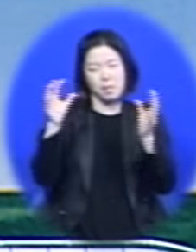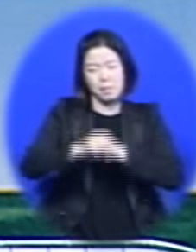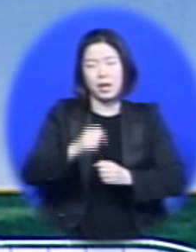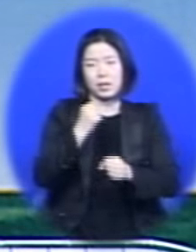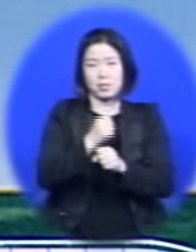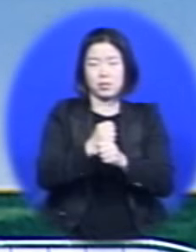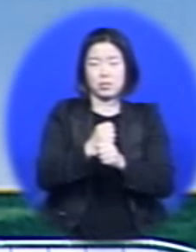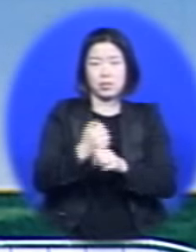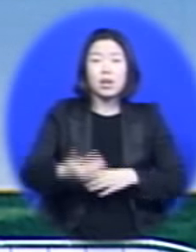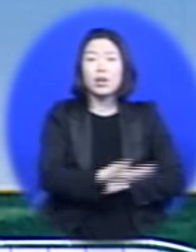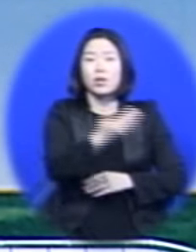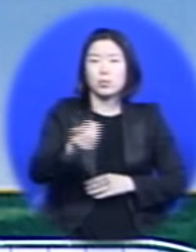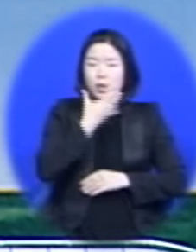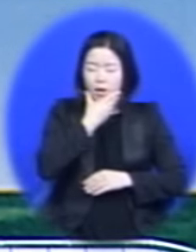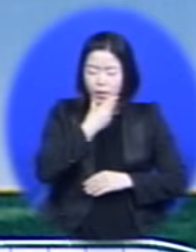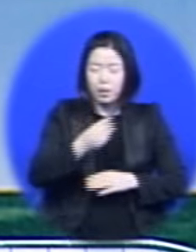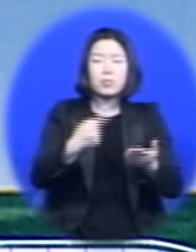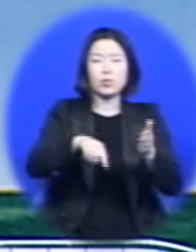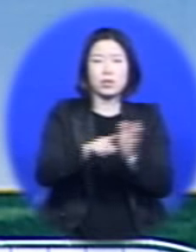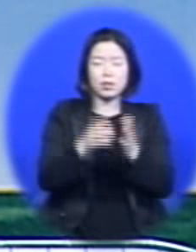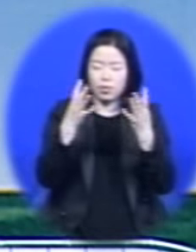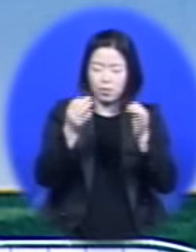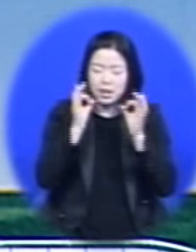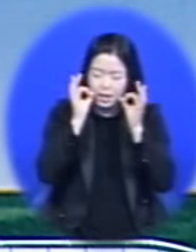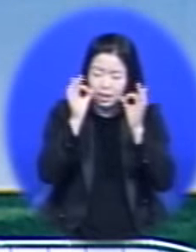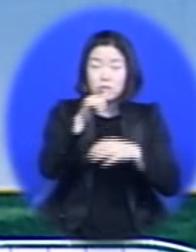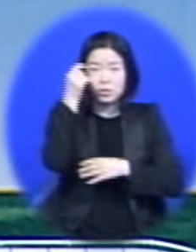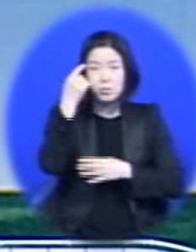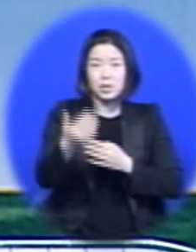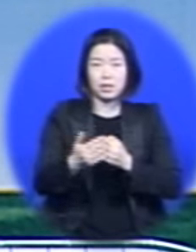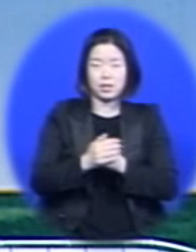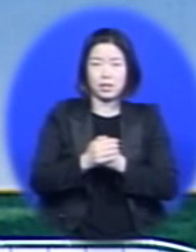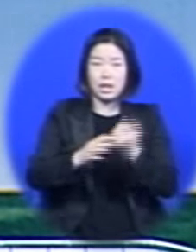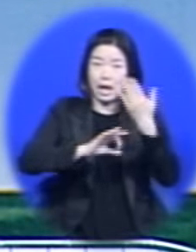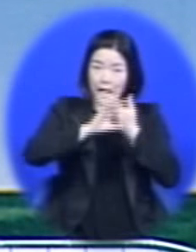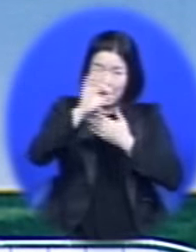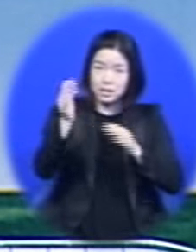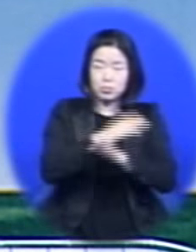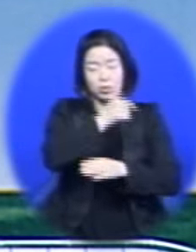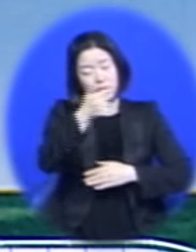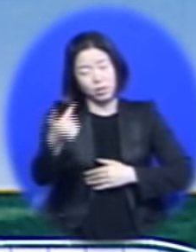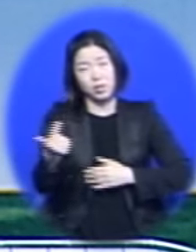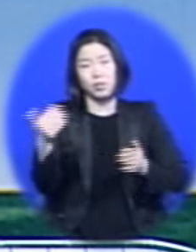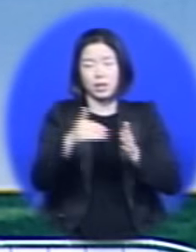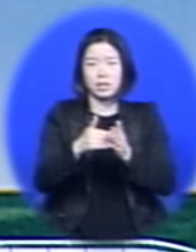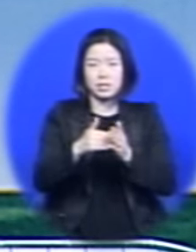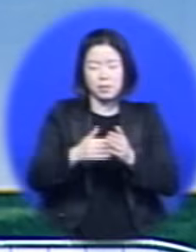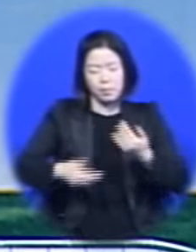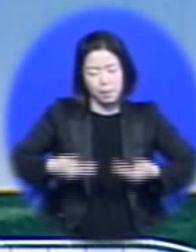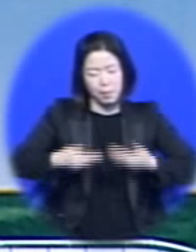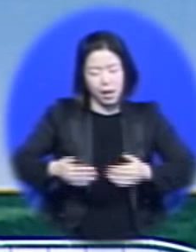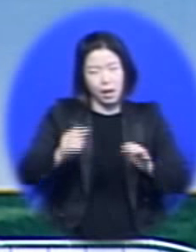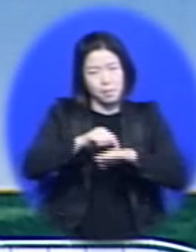여러분, 행복을 위해서 우리가 얼마나 애를 쓰고 사십니까? 아침부터 저녁까지 정말 노심초사하면서